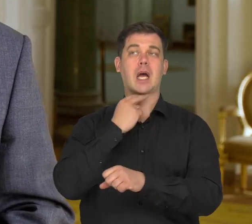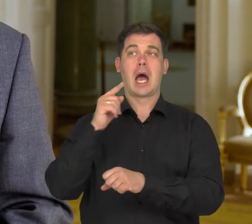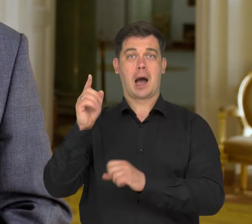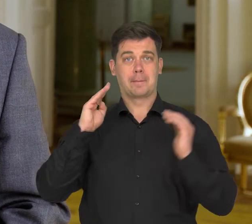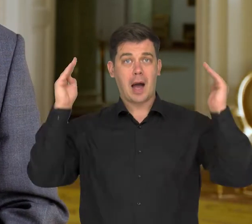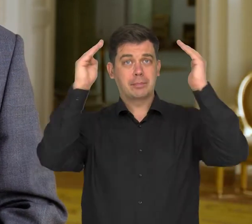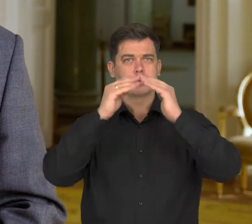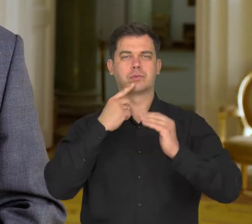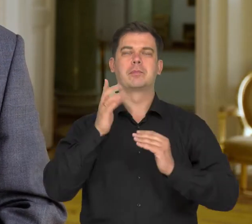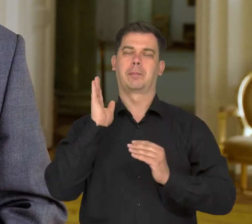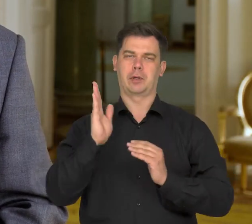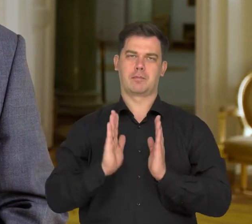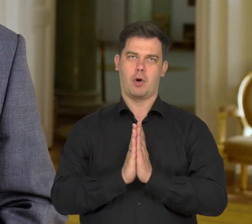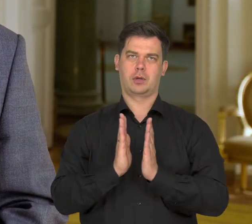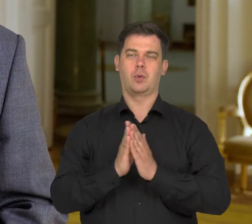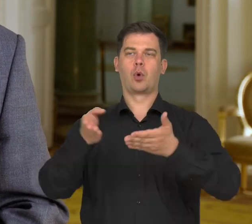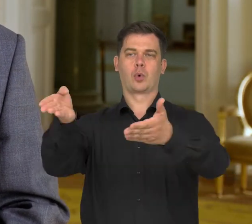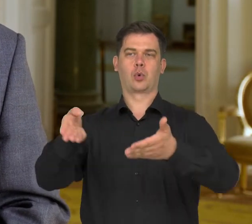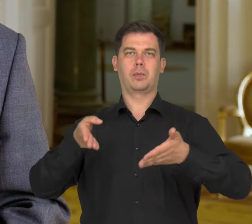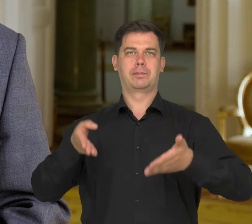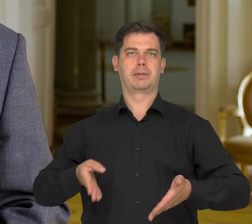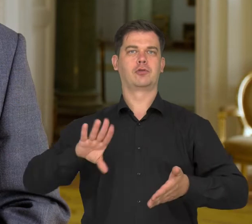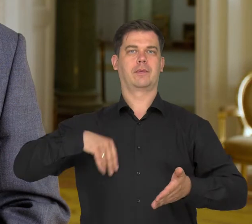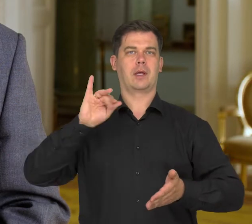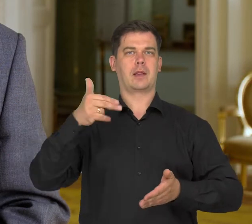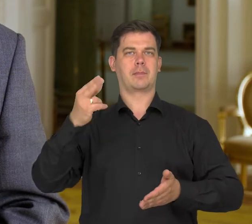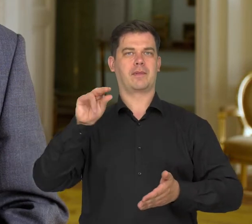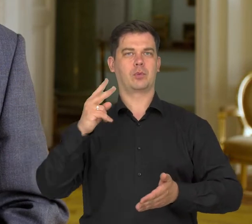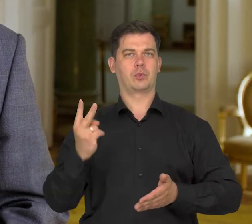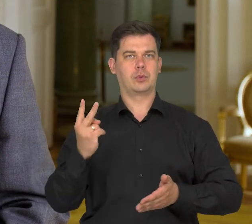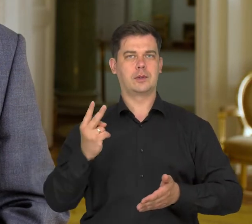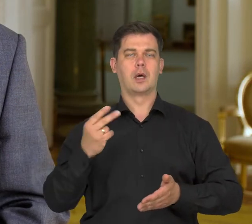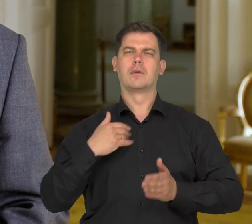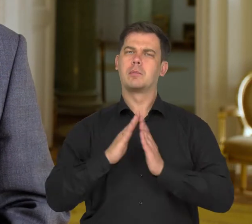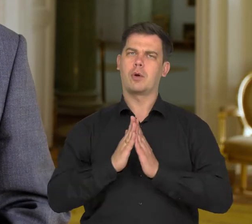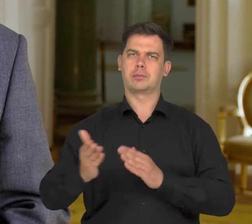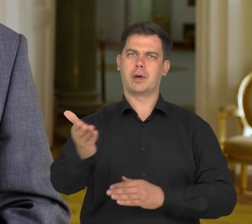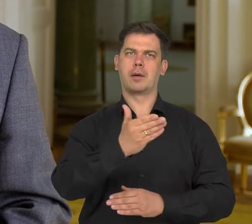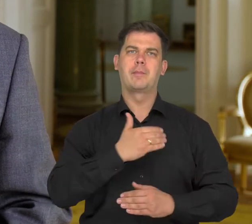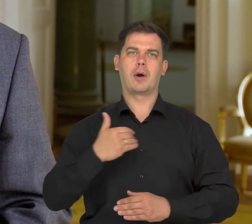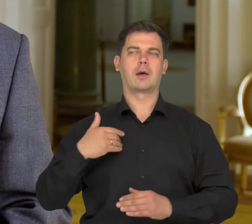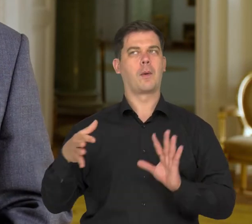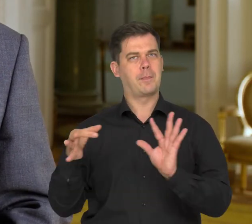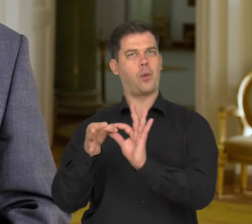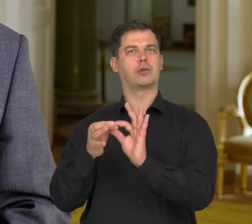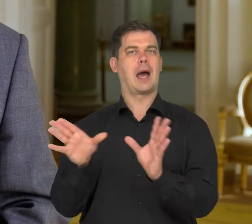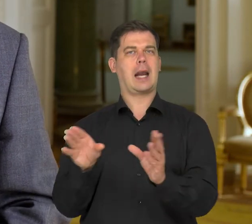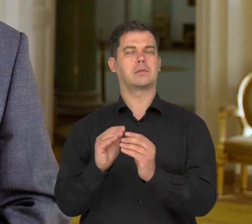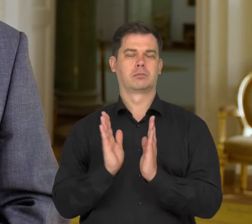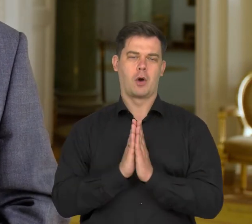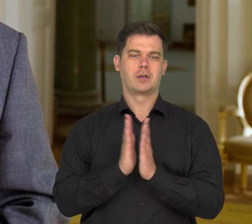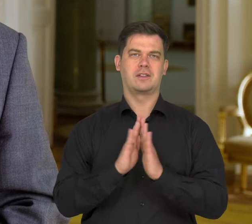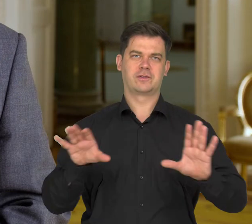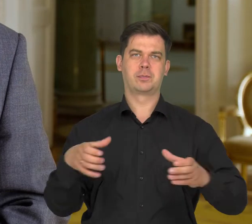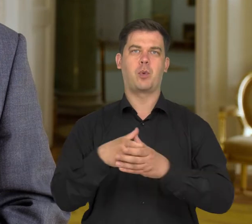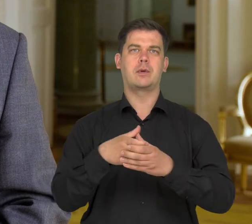zapewnił wszystkich Polaków o tym, że będzie modlił się przy grobie świętego Jana Pawła II w stulecie jego urodzin i prosił wszystkich Polaków o to, żeby się duchowo łączyli